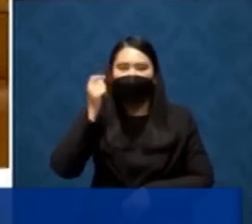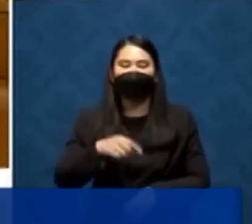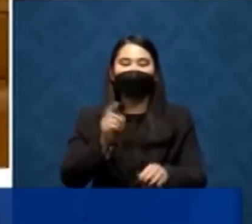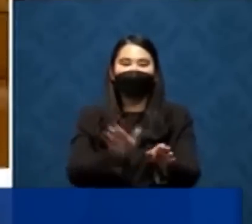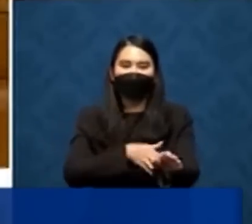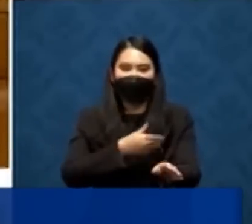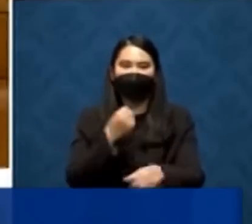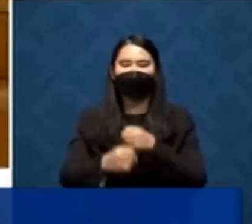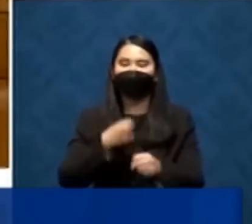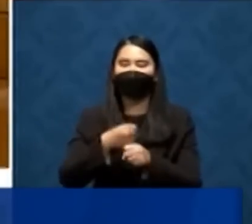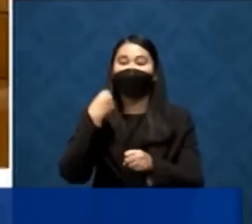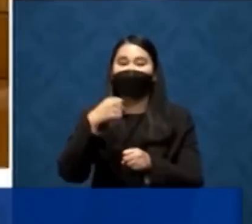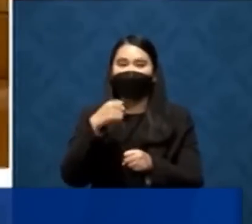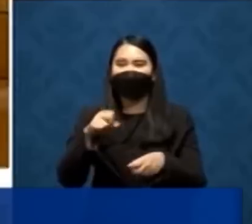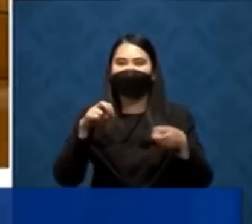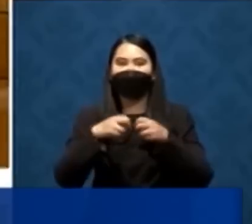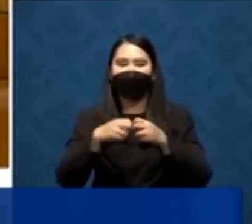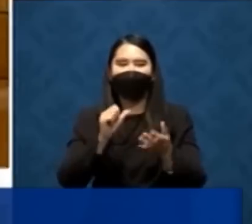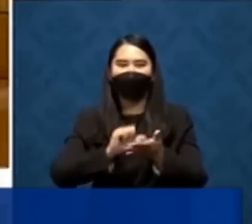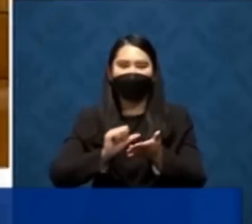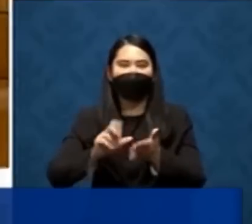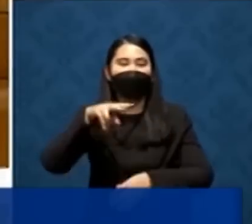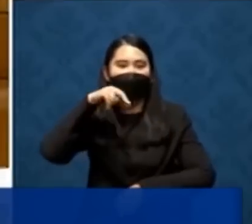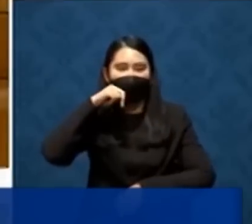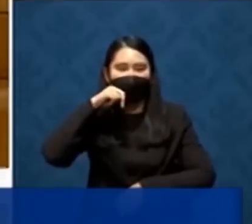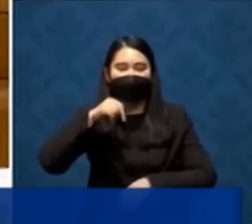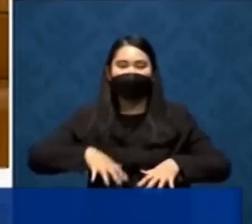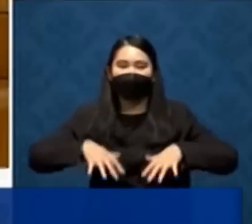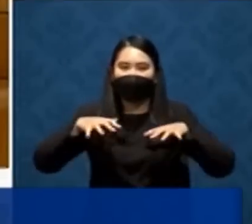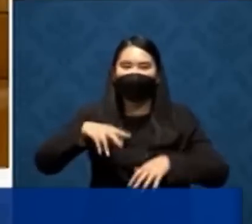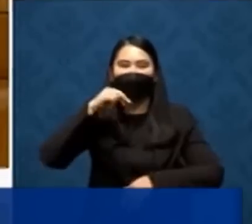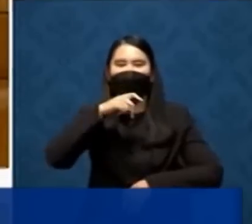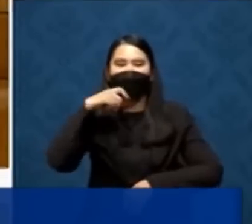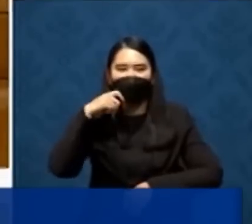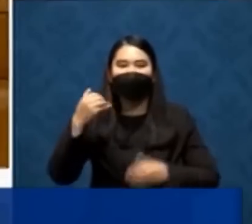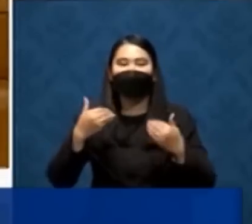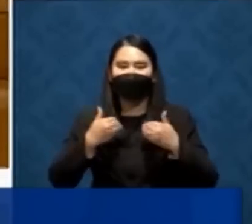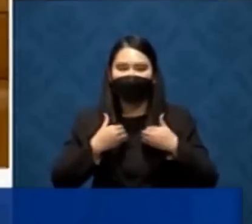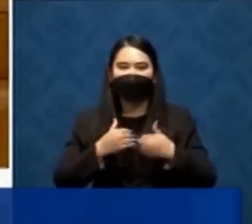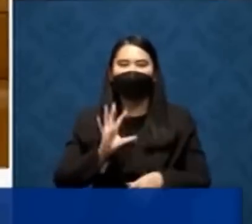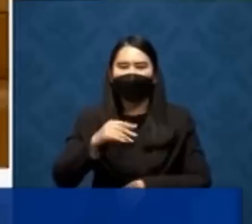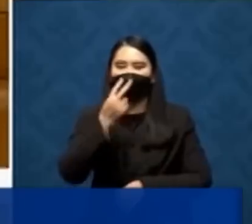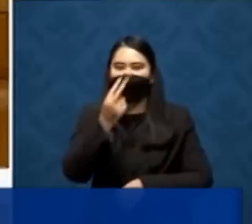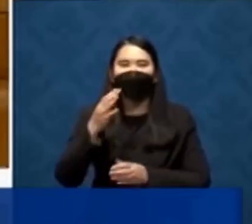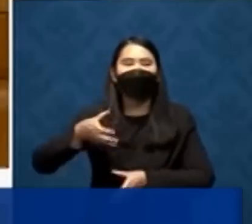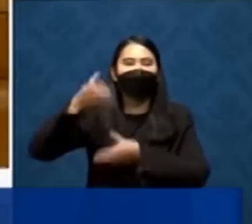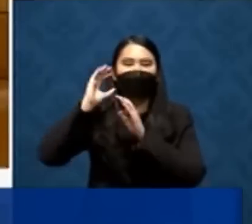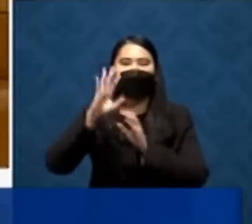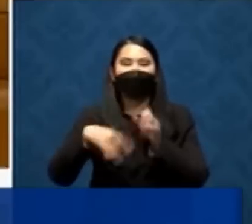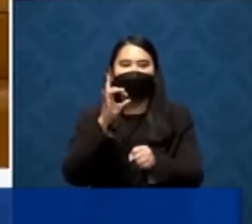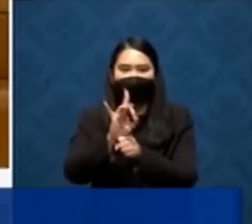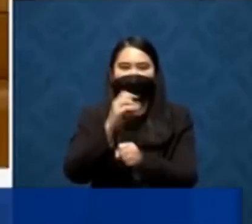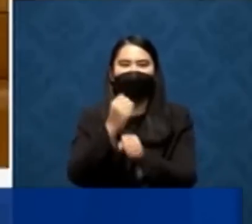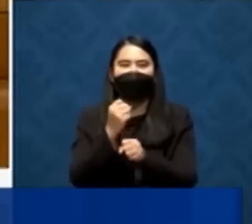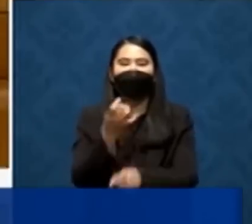านมาหลาย10ปีที่ผ่านมามันก็แก้ปัญหามาเรื่องน้ำขาดน้ำน้ำแล้งมาโดยตลอดท่านไปย้อนดูสิ8ปีที่ผ่านมาเราทำอะไรบ้